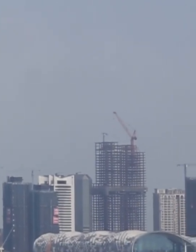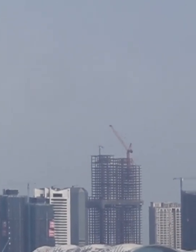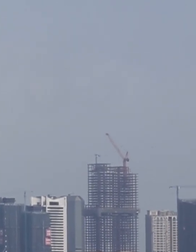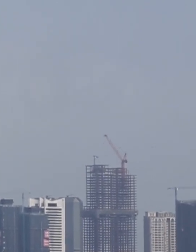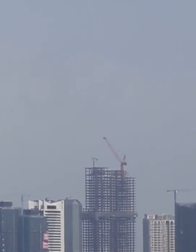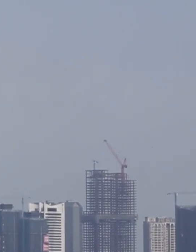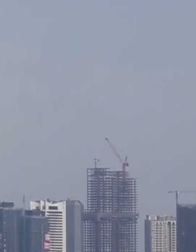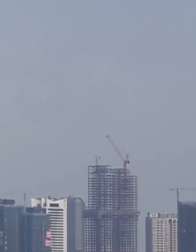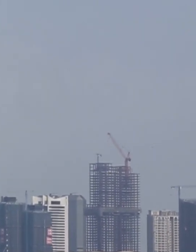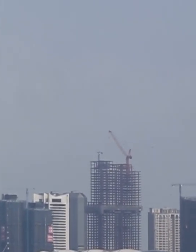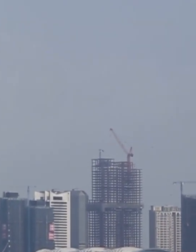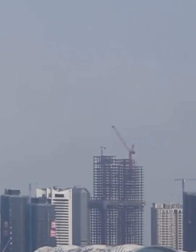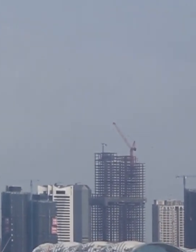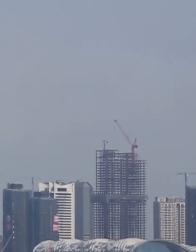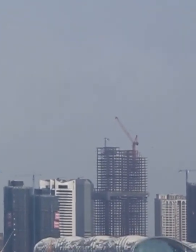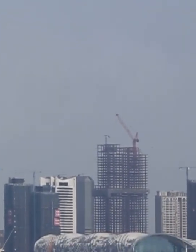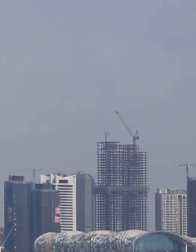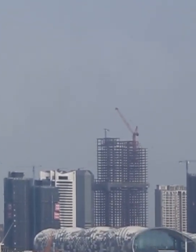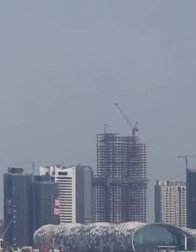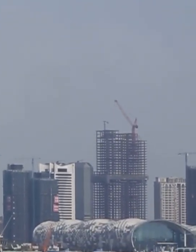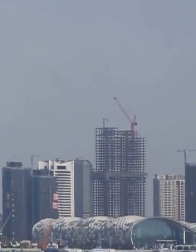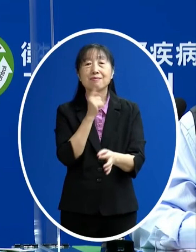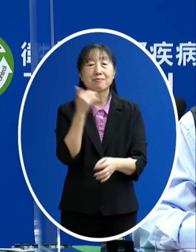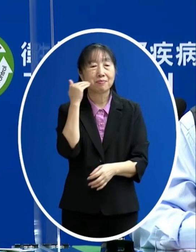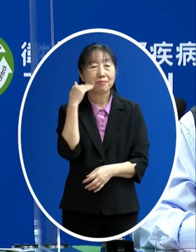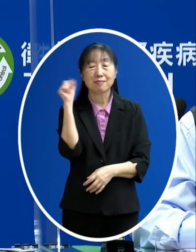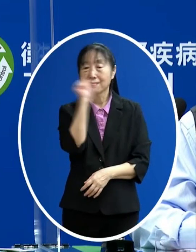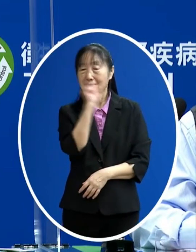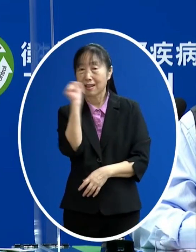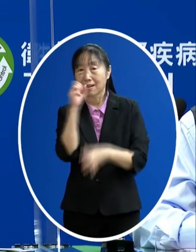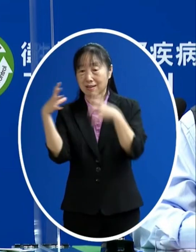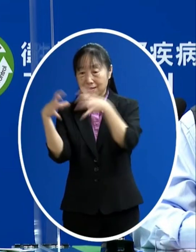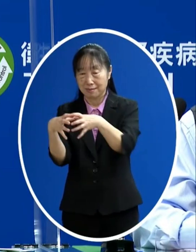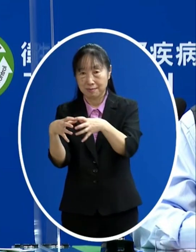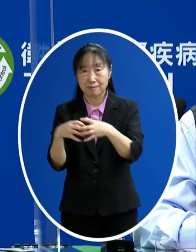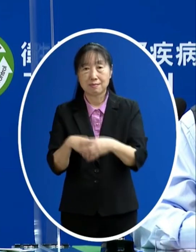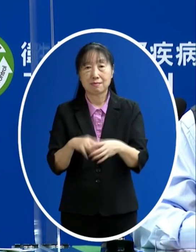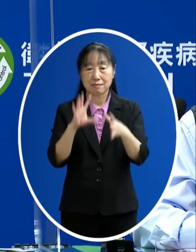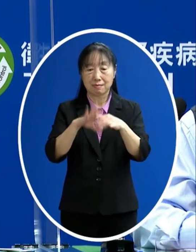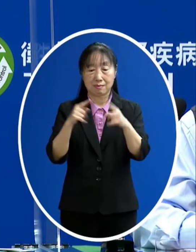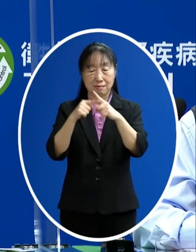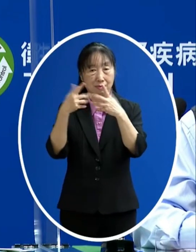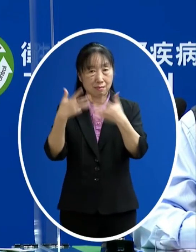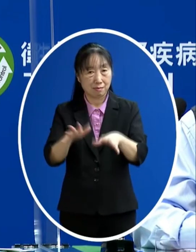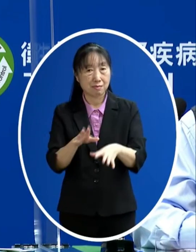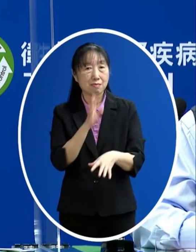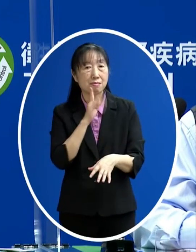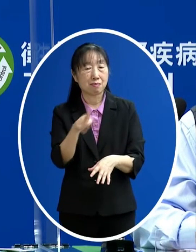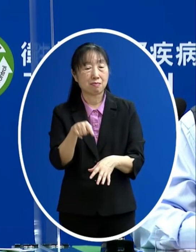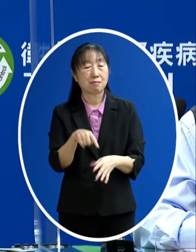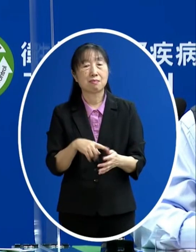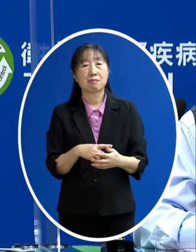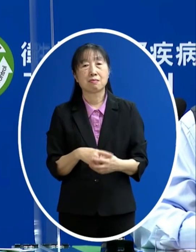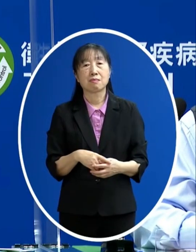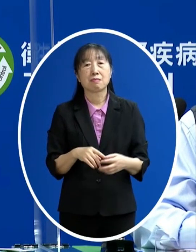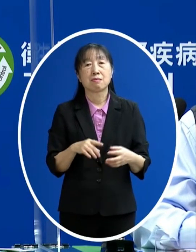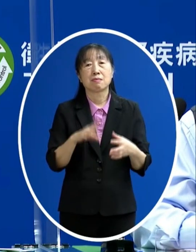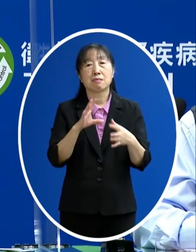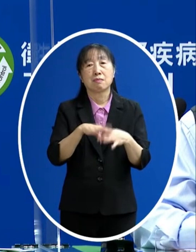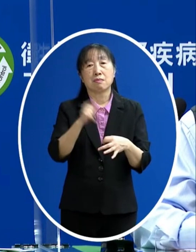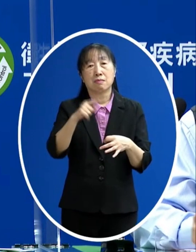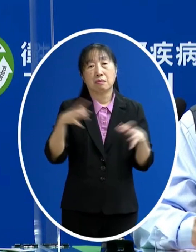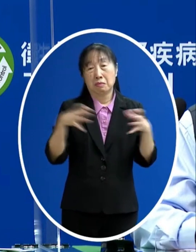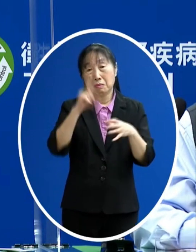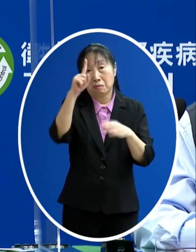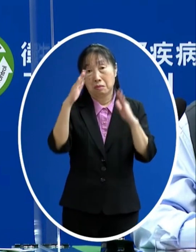确诊的代销人员，目前已有9人染疫。 因为牵涉到人多，足迹也广，因为他们也不是同一